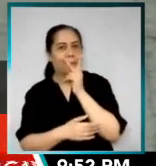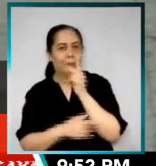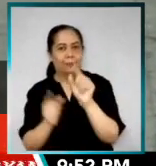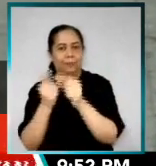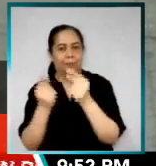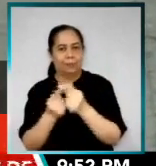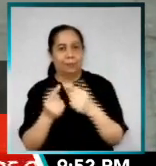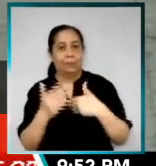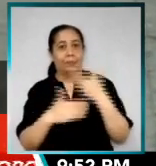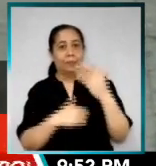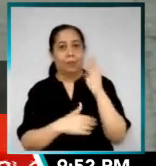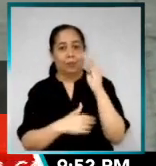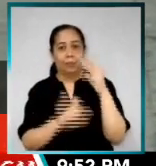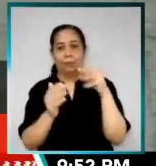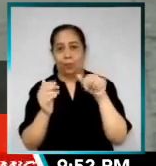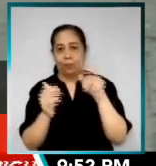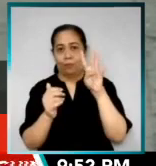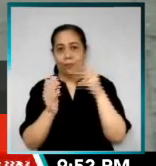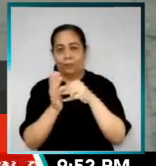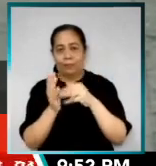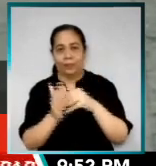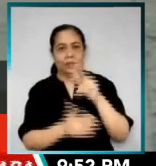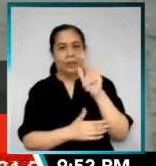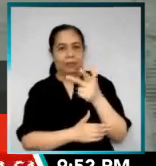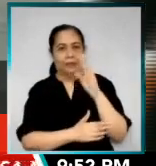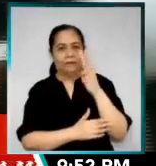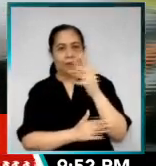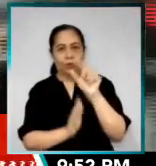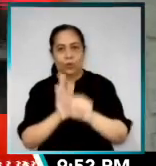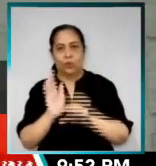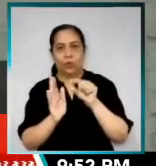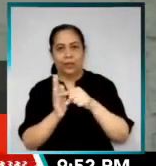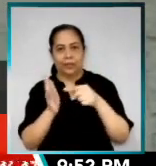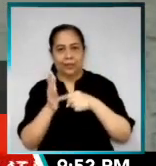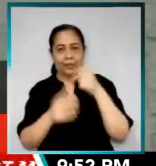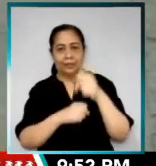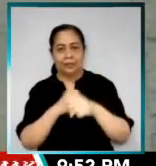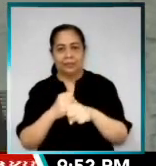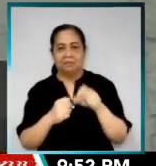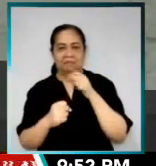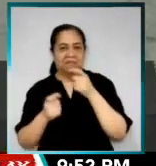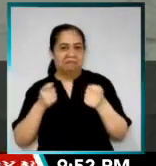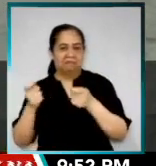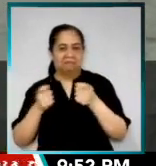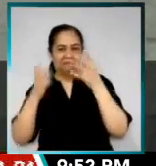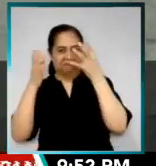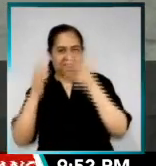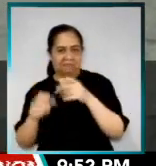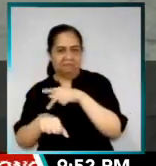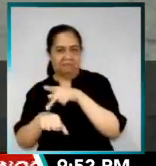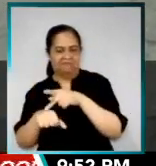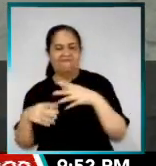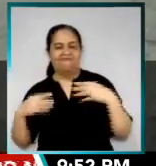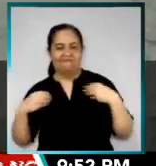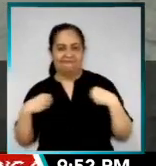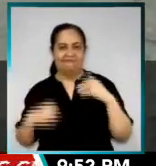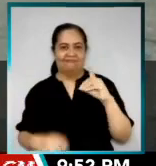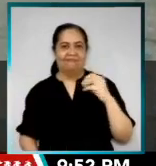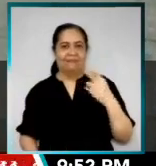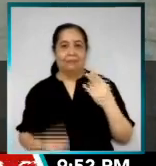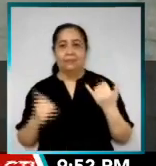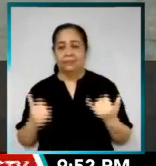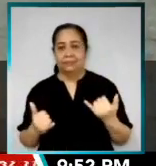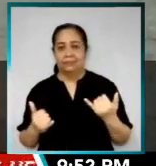million doses sa third at fourth quarter ng taon. Dahil hindi hawak ng Pilipinas ang supply chain, aminado ang DOH sa ngayon, hindi